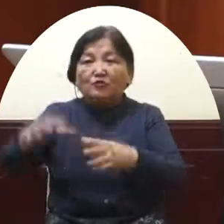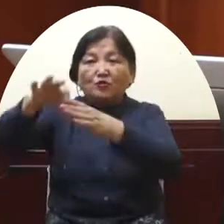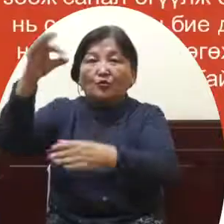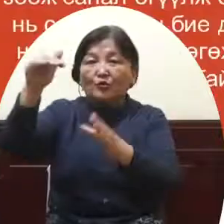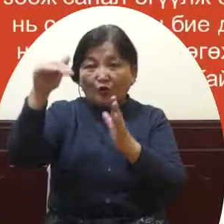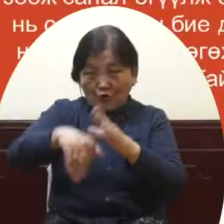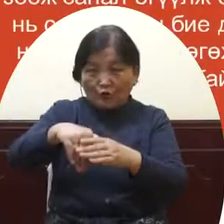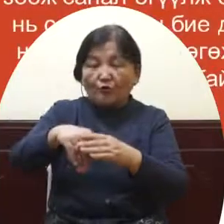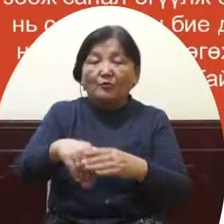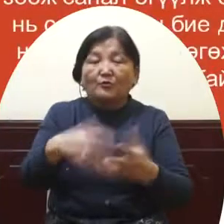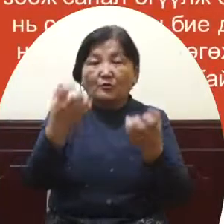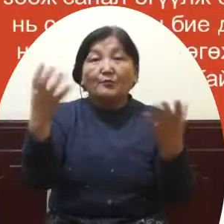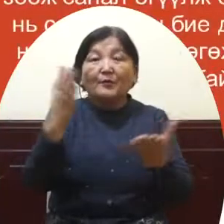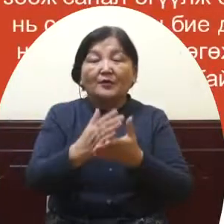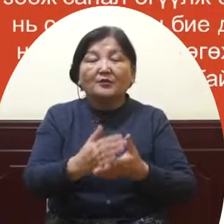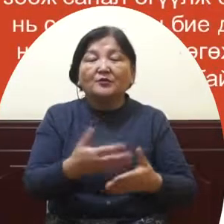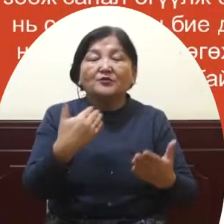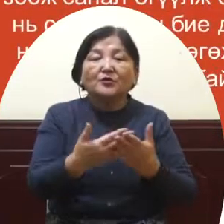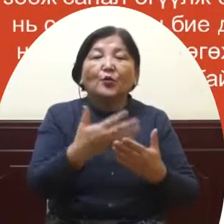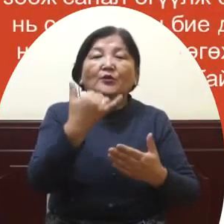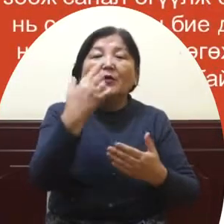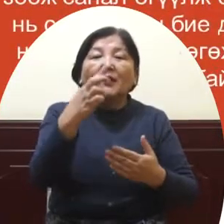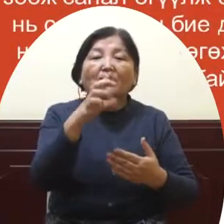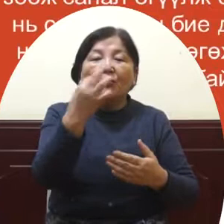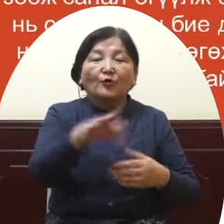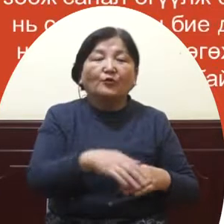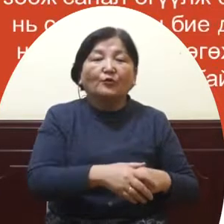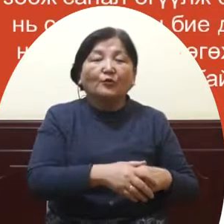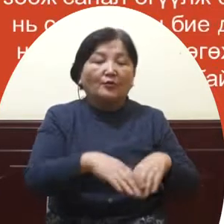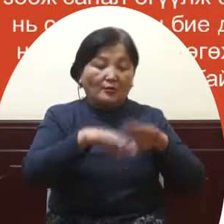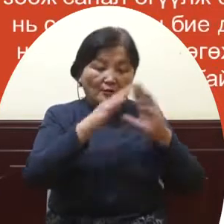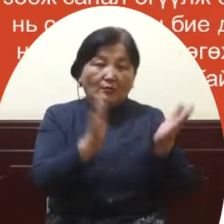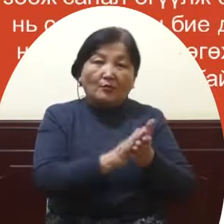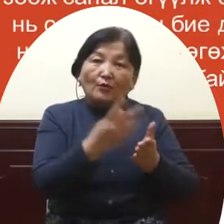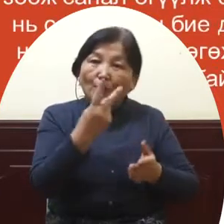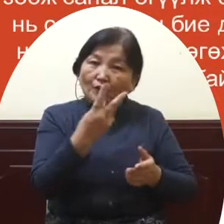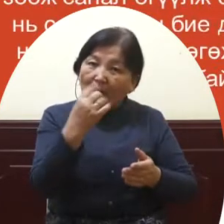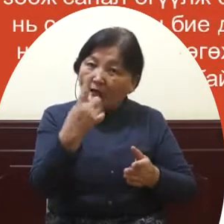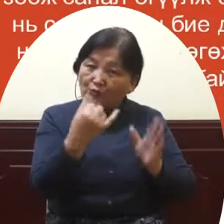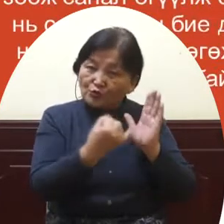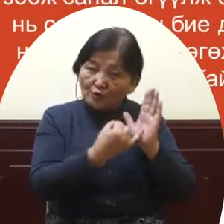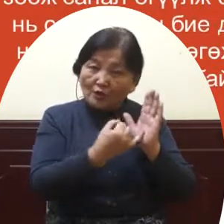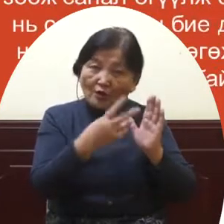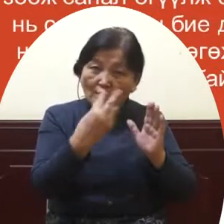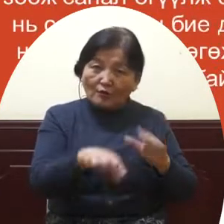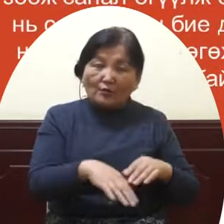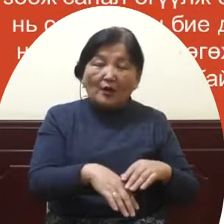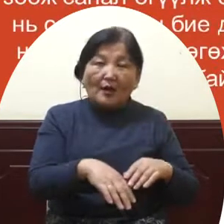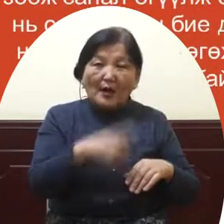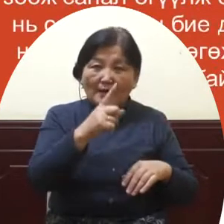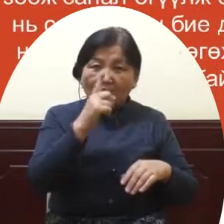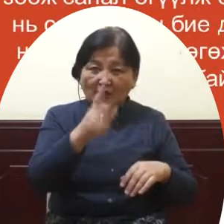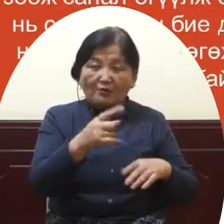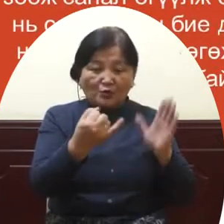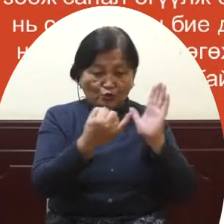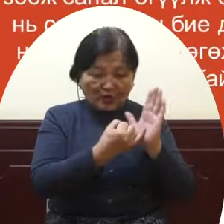Улаанбаатар хотоос хөдөө орон нутаг руу шилжих хөдөлгөөн хийгдсэн 2016 оны 16766